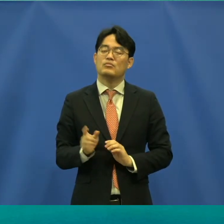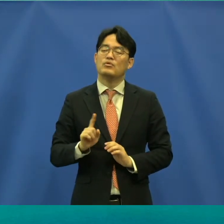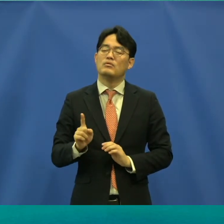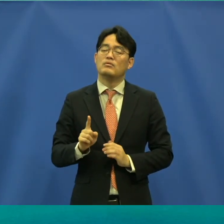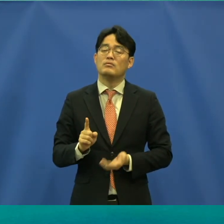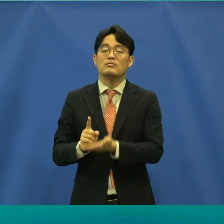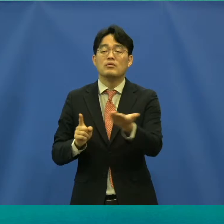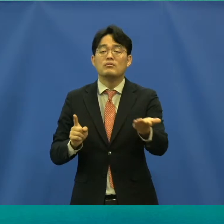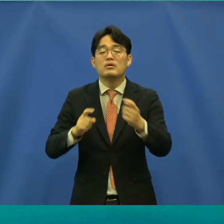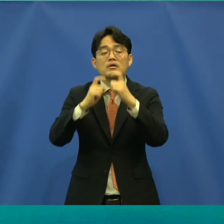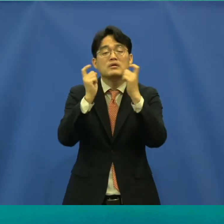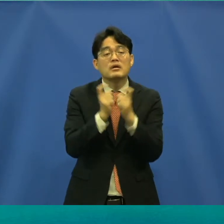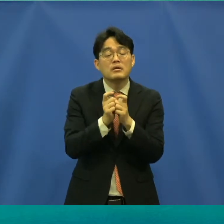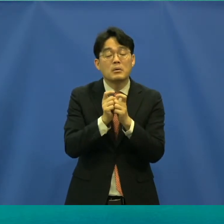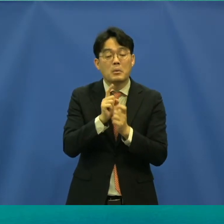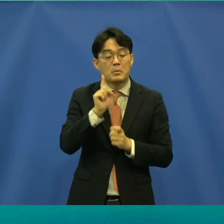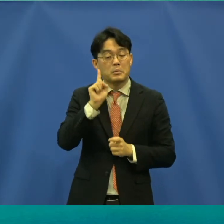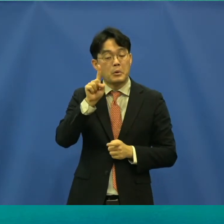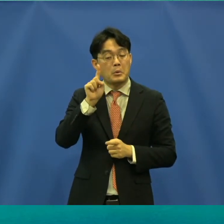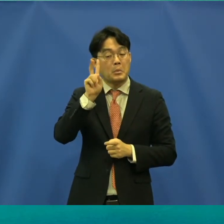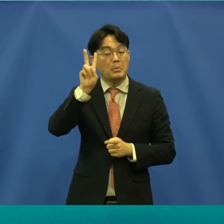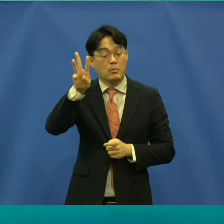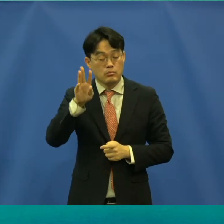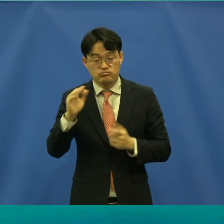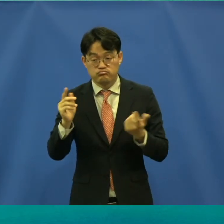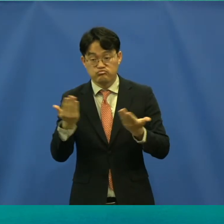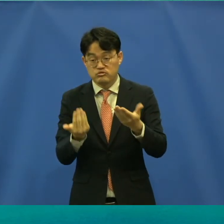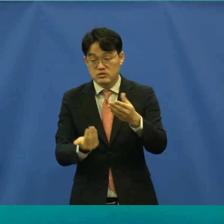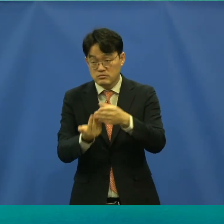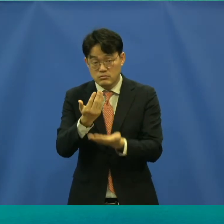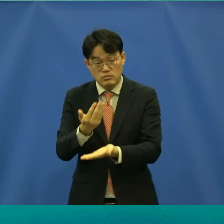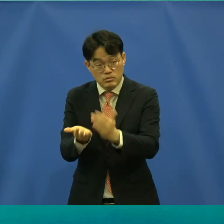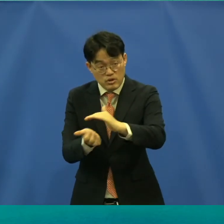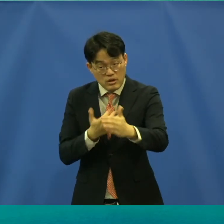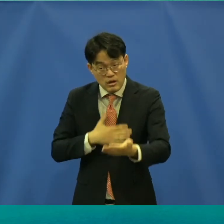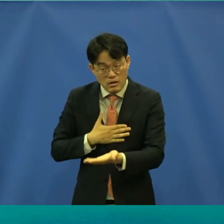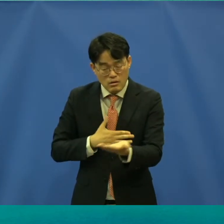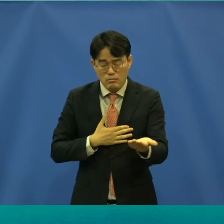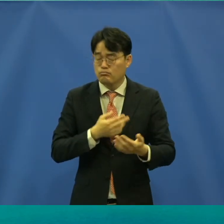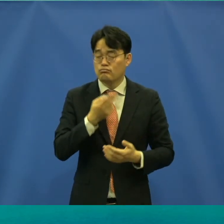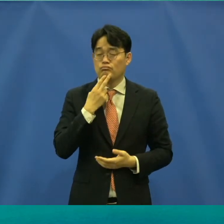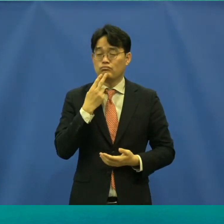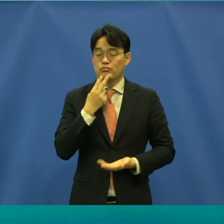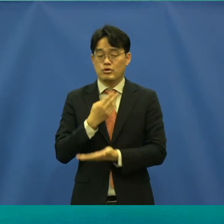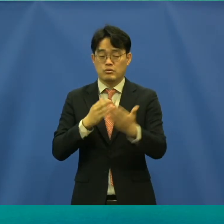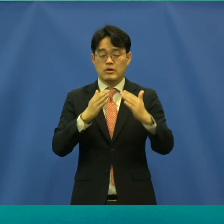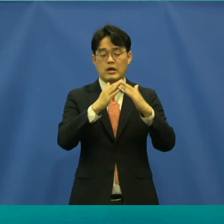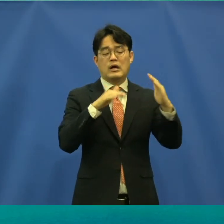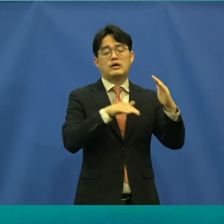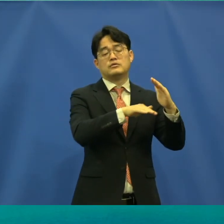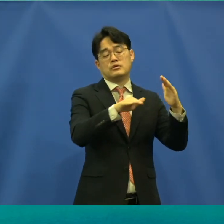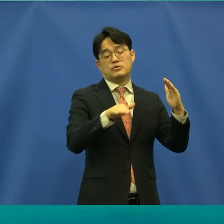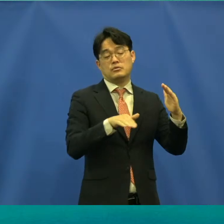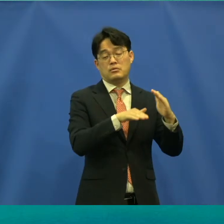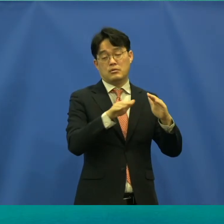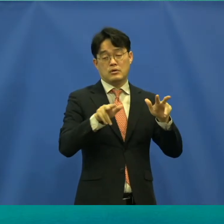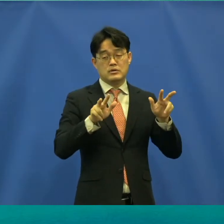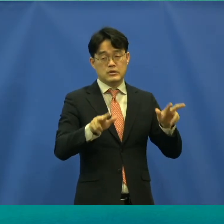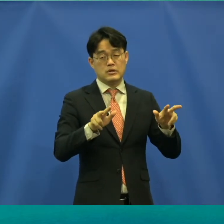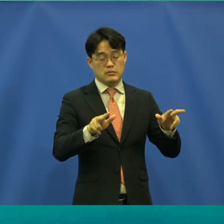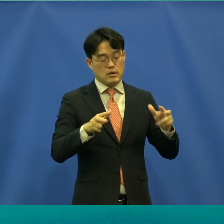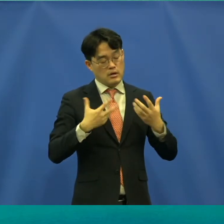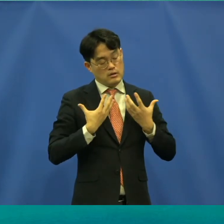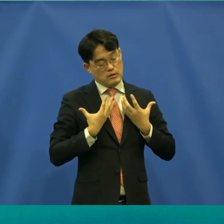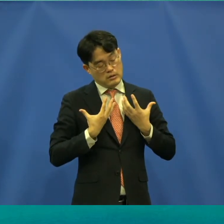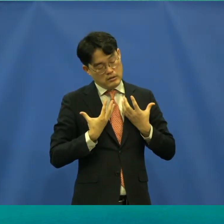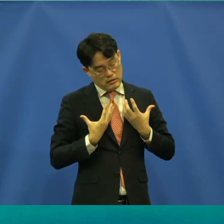이런 우리의 가정도 들여다보세요. 얼마나 벼랑 끝을 막 가고 있는지, 절망의 상태에서 오늘이냐 내일이냐